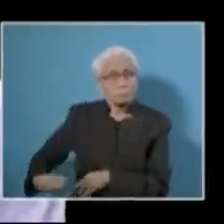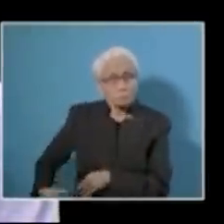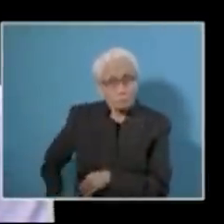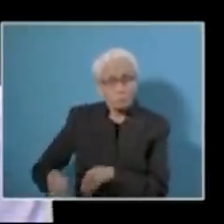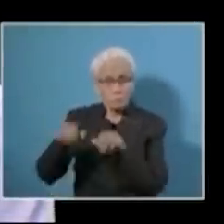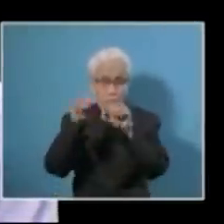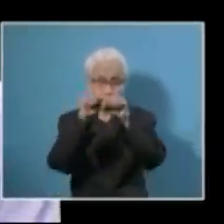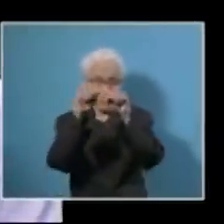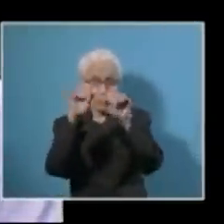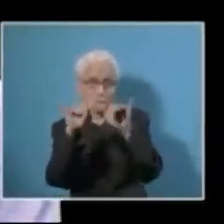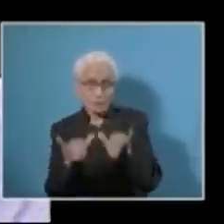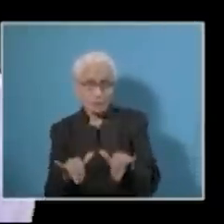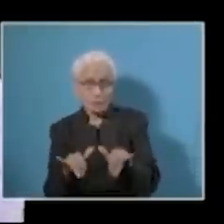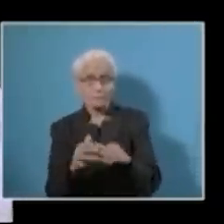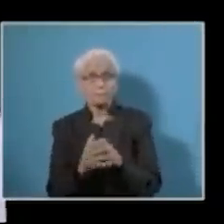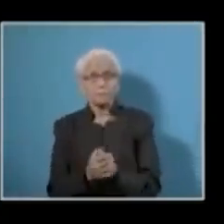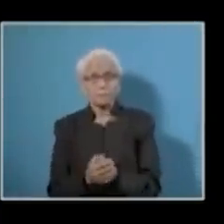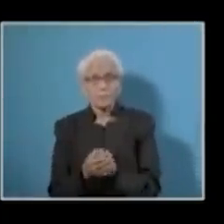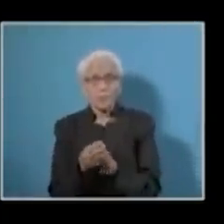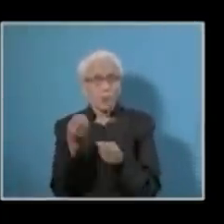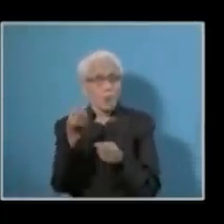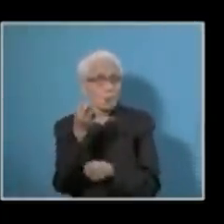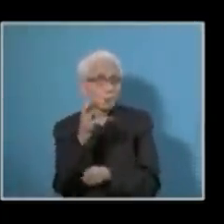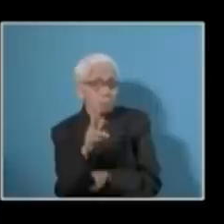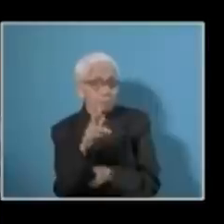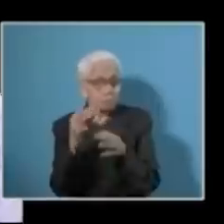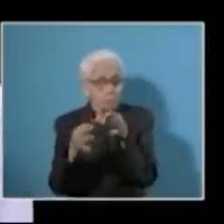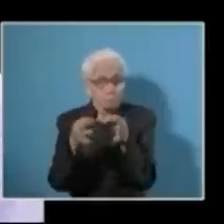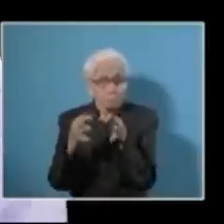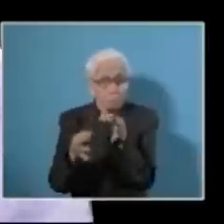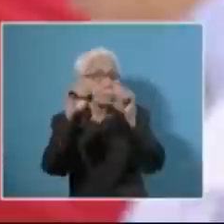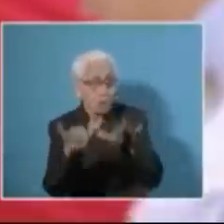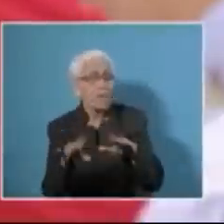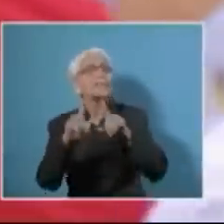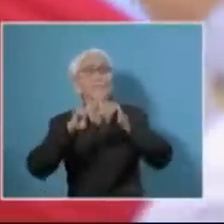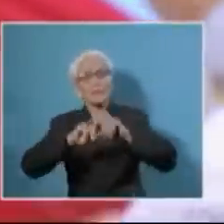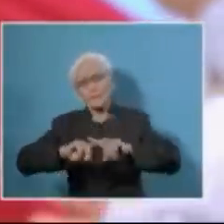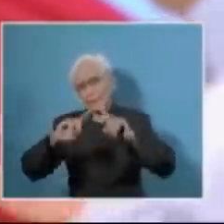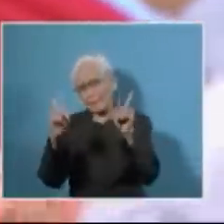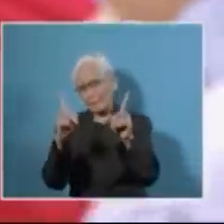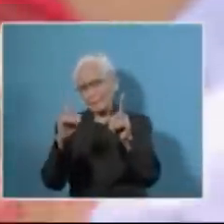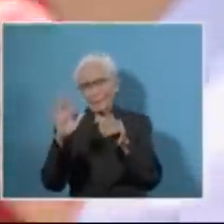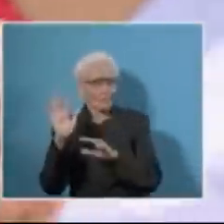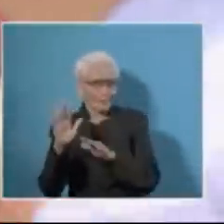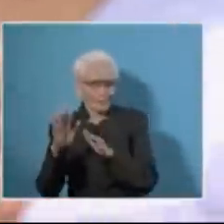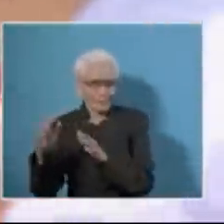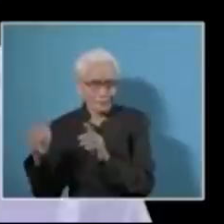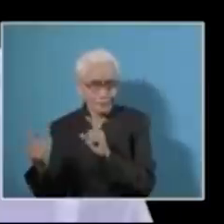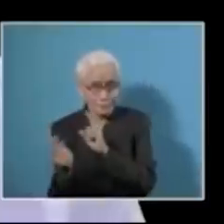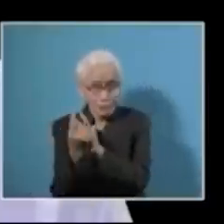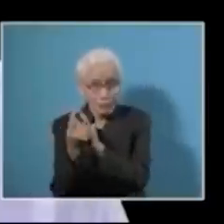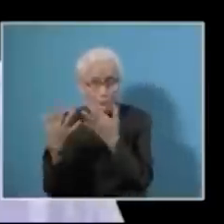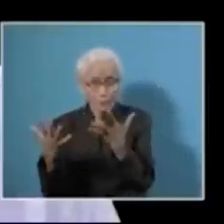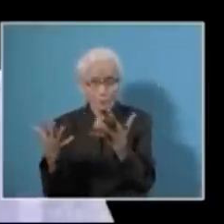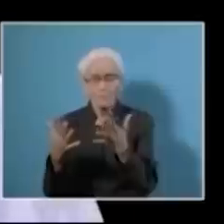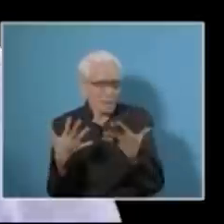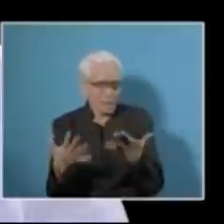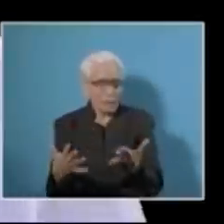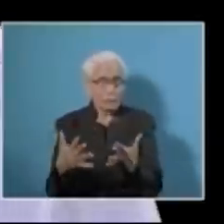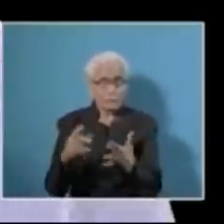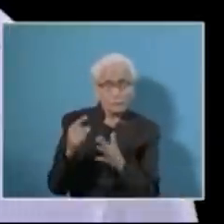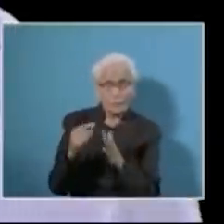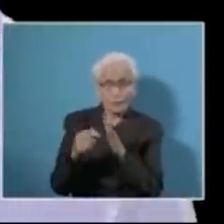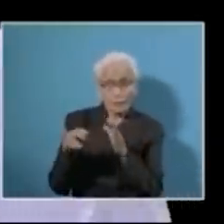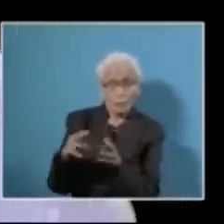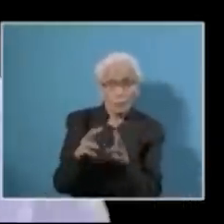system or it corruption has become the system? No, ang tingin ko, sistema na natin ang corruption sa Pilipinas. The